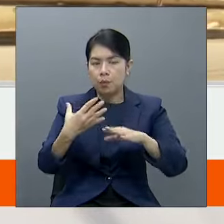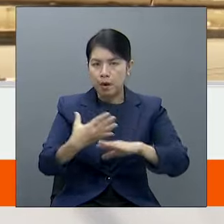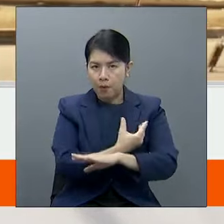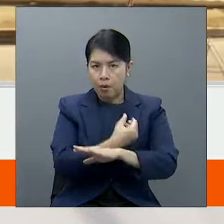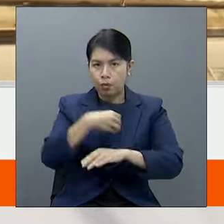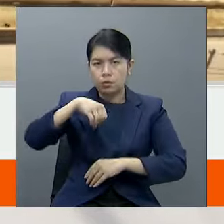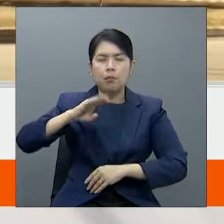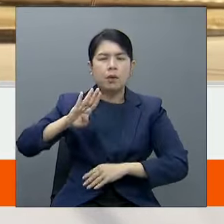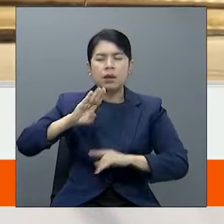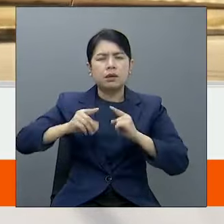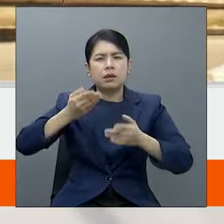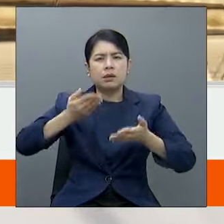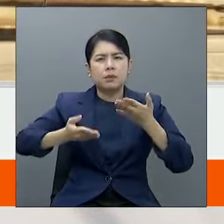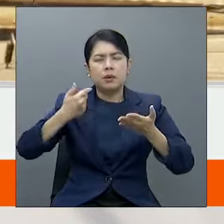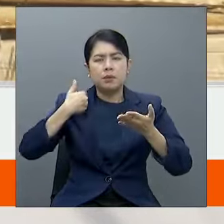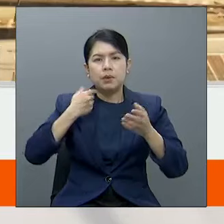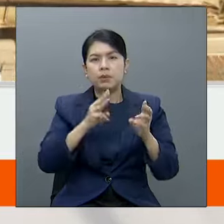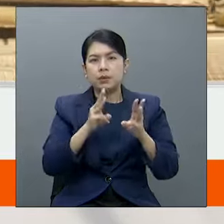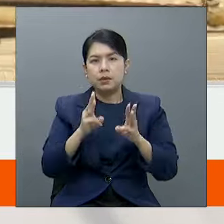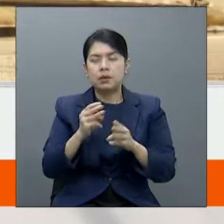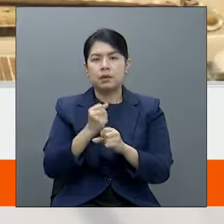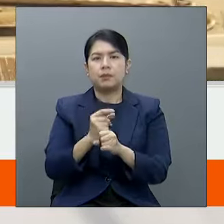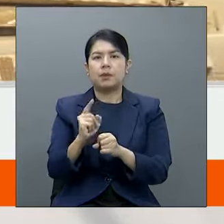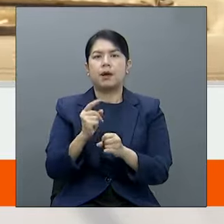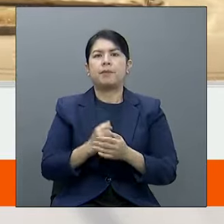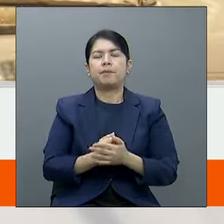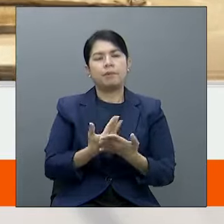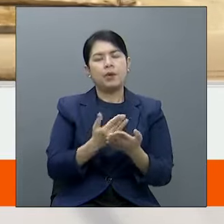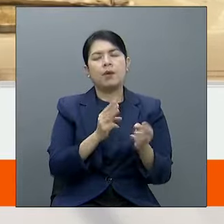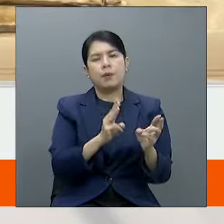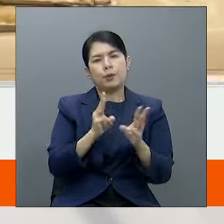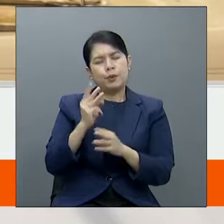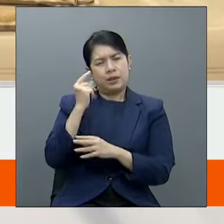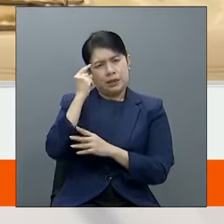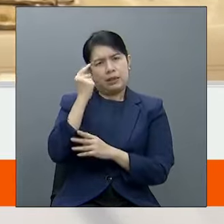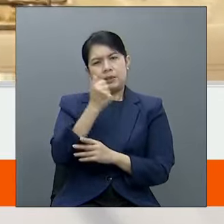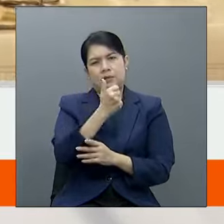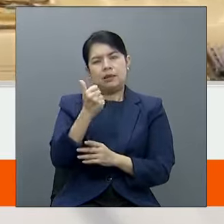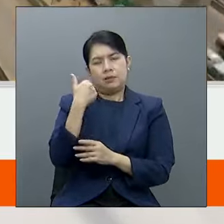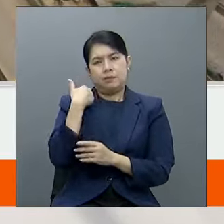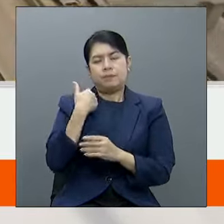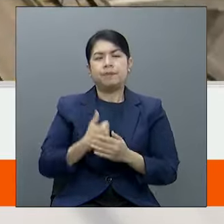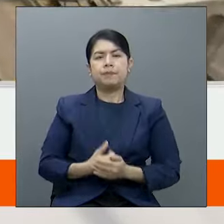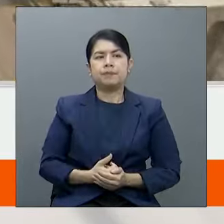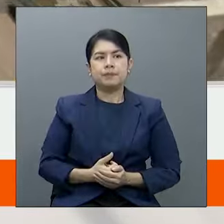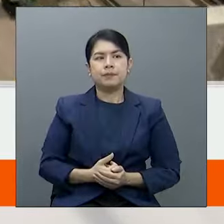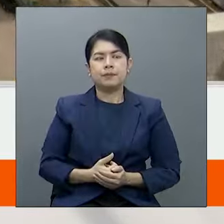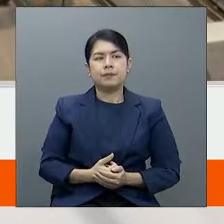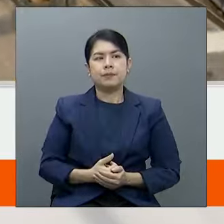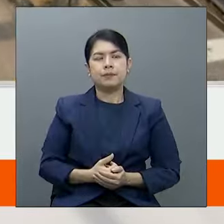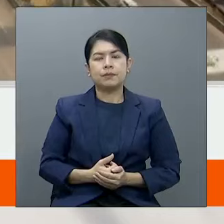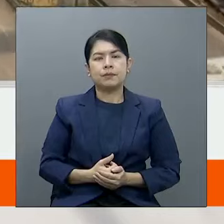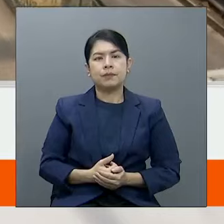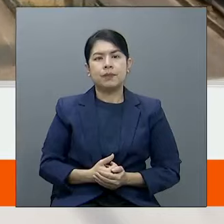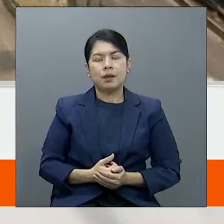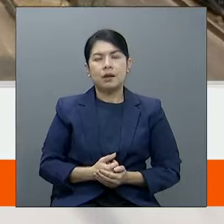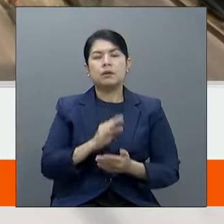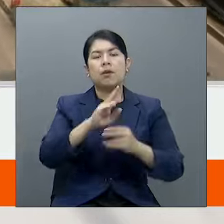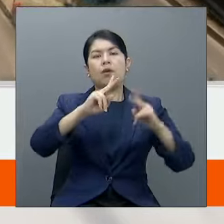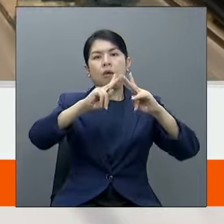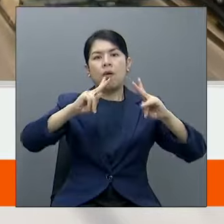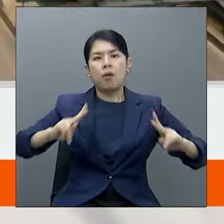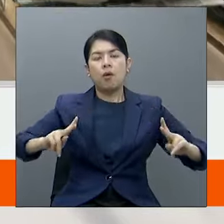ว่าจะต้องตัดเศษกันยังไงเนี่ยอันนี้ก็เป็นแนวคิดที่ดีนะครับแต่ว่าจริงๆแล้วทางกรมทางหลวงเนี่ยก็มี